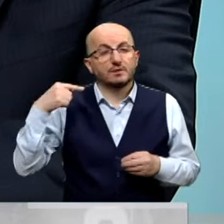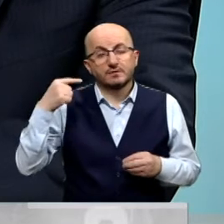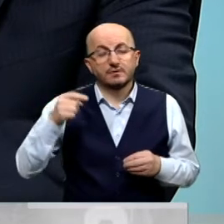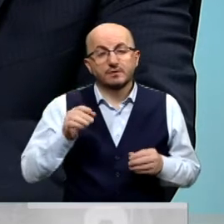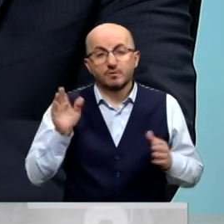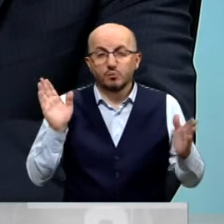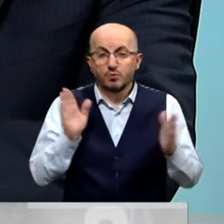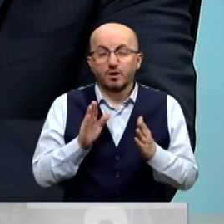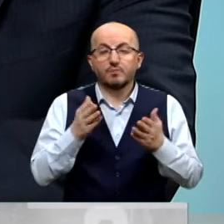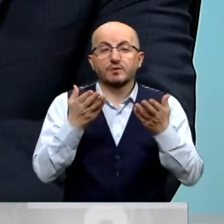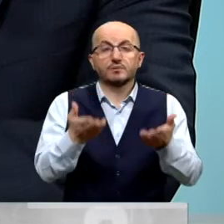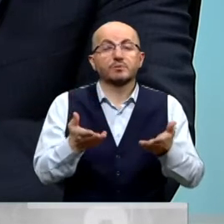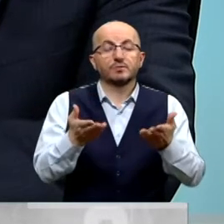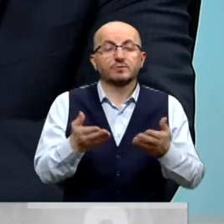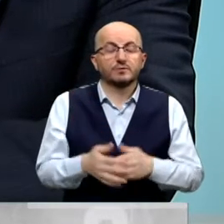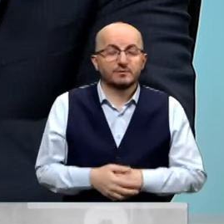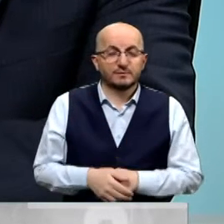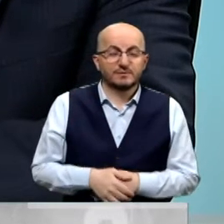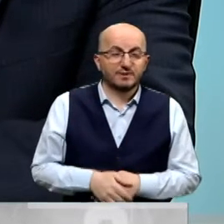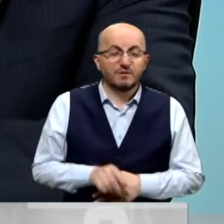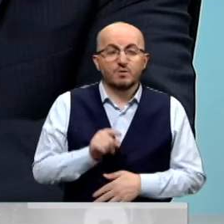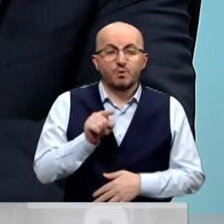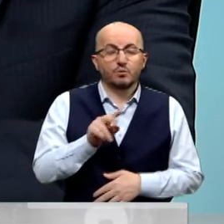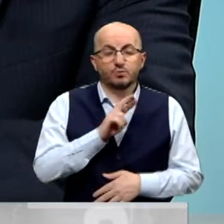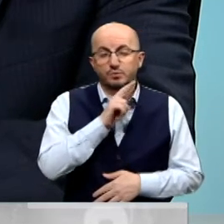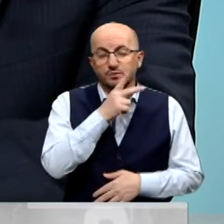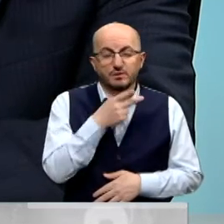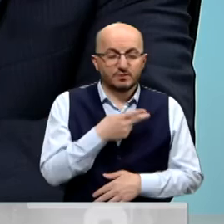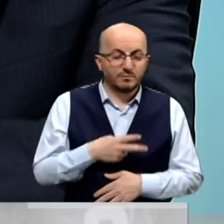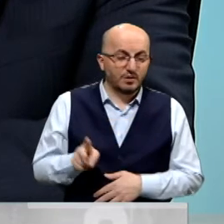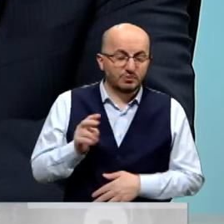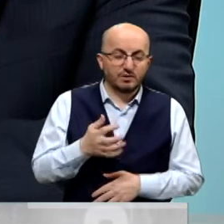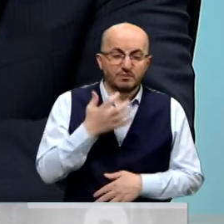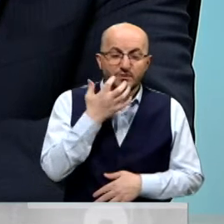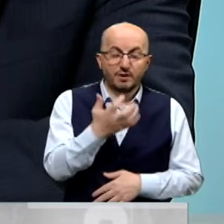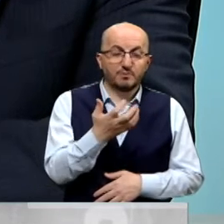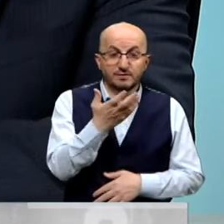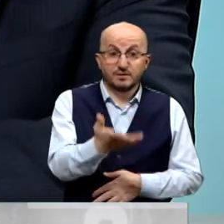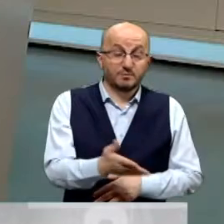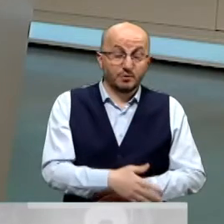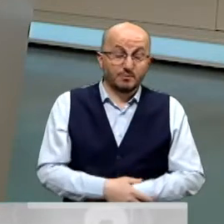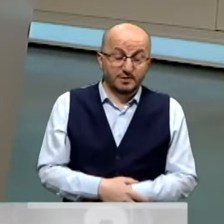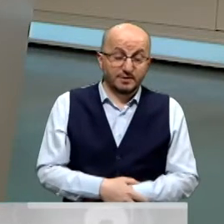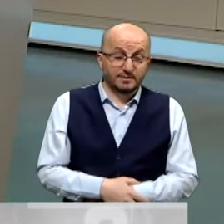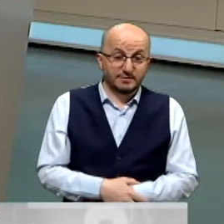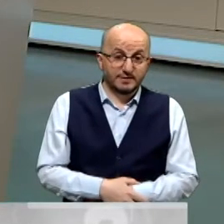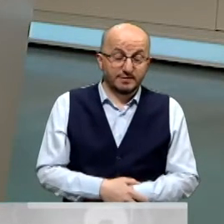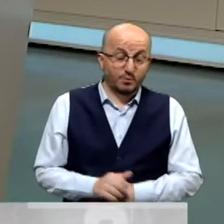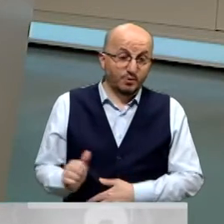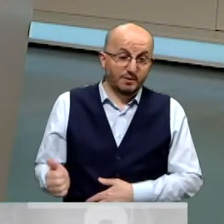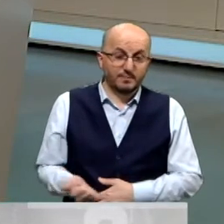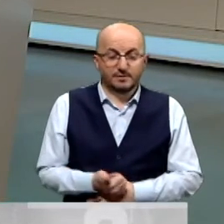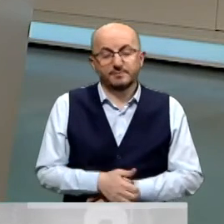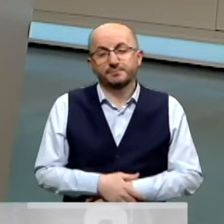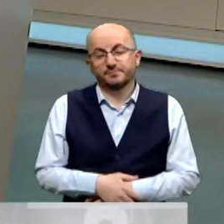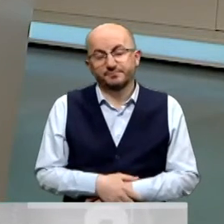mukabelede bulunur ve onun Eee günahlarını bağışlar rahmetiyle ona muamele eder Ne kadar önemlidir Evet